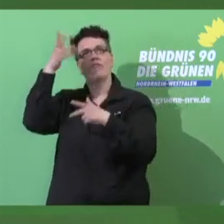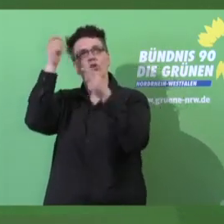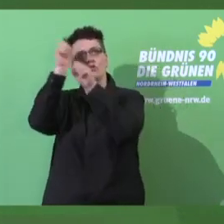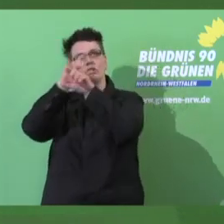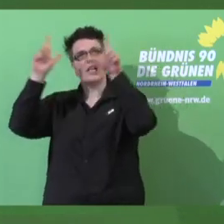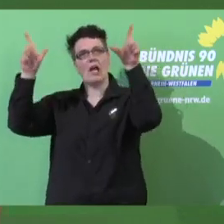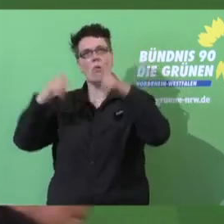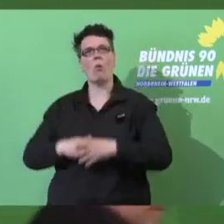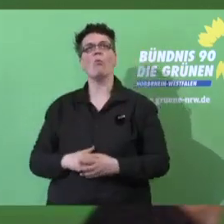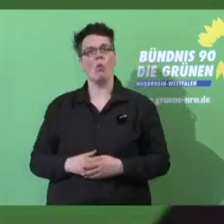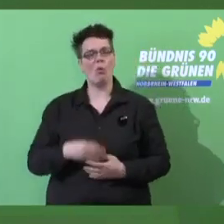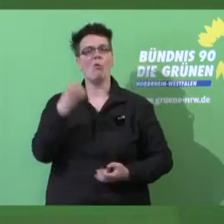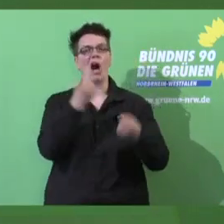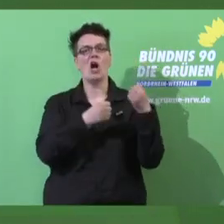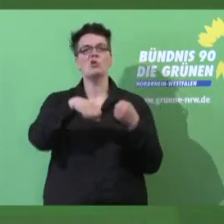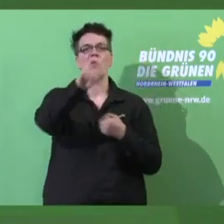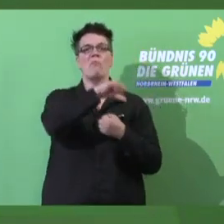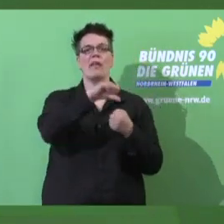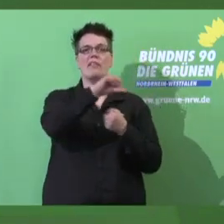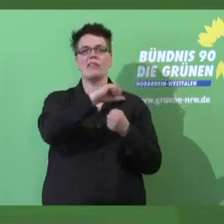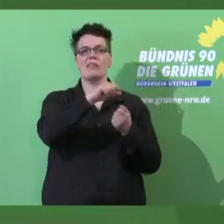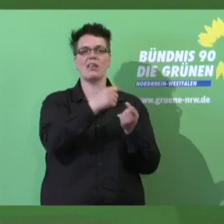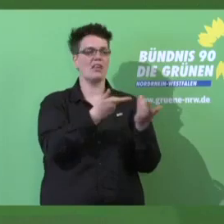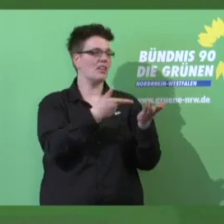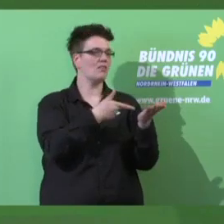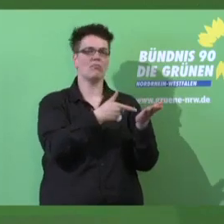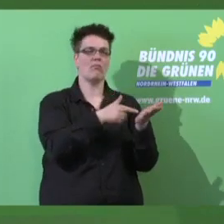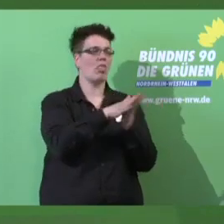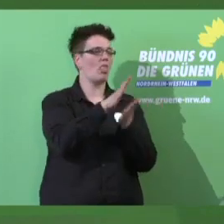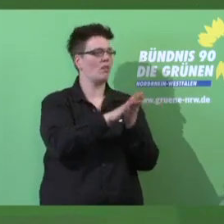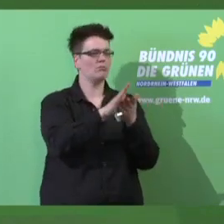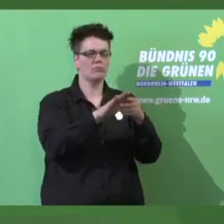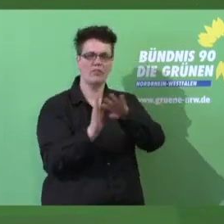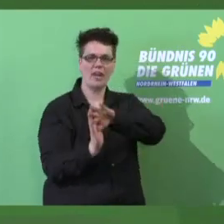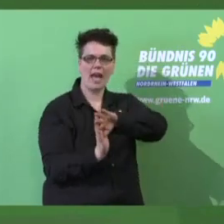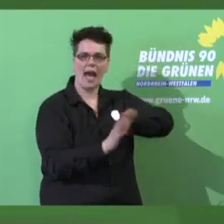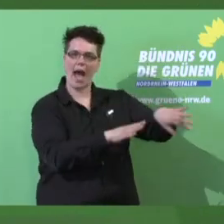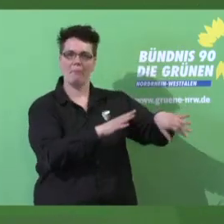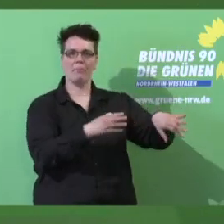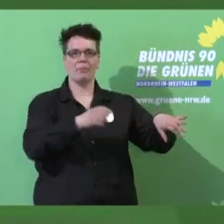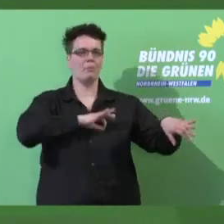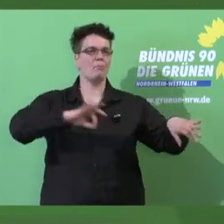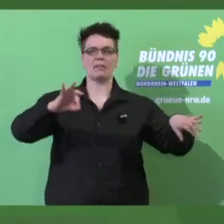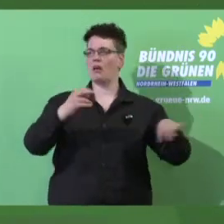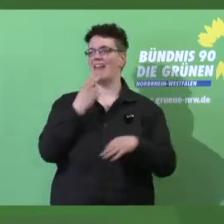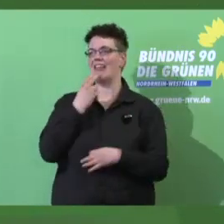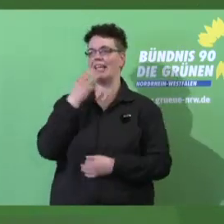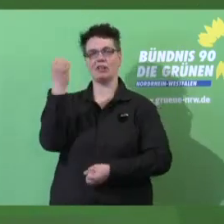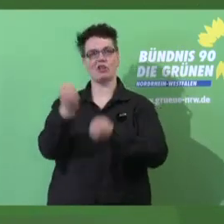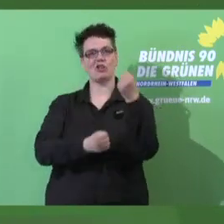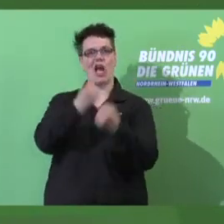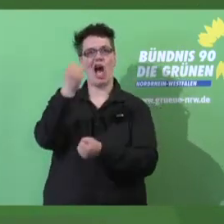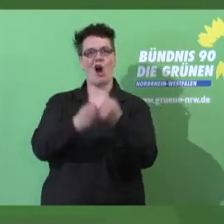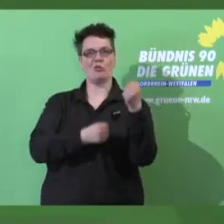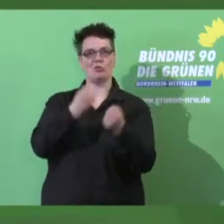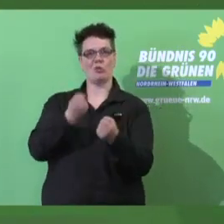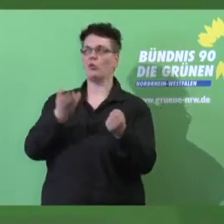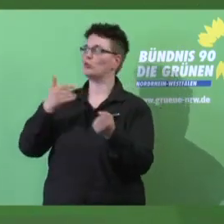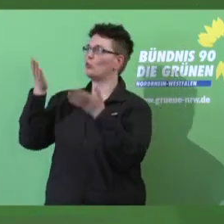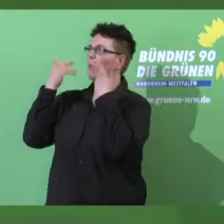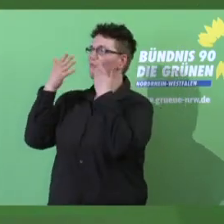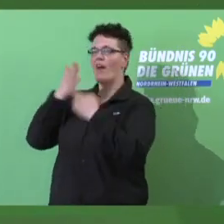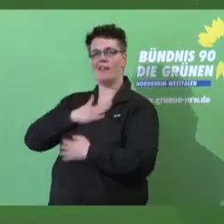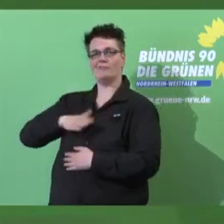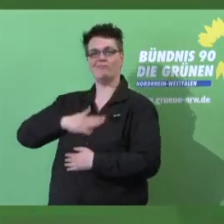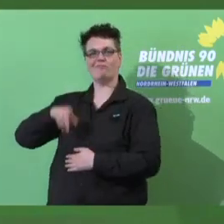verbannt und dass man das sozusagen durch E-Autos ersetzt, die man dann mit umweltfreundlichem Strom auch auflädt, ich glaube, die Vorstellung braucht